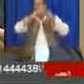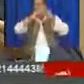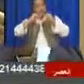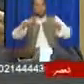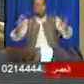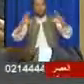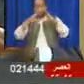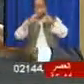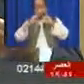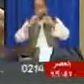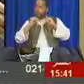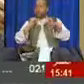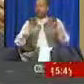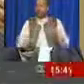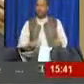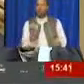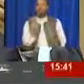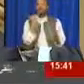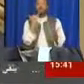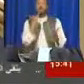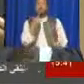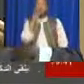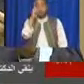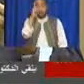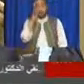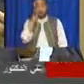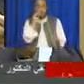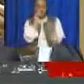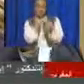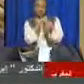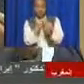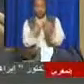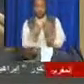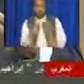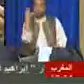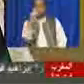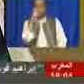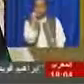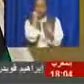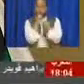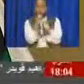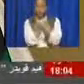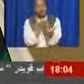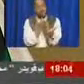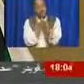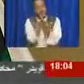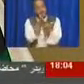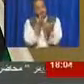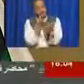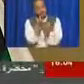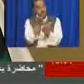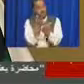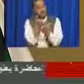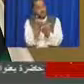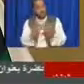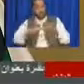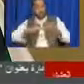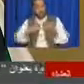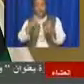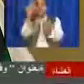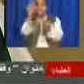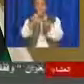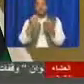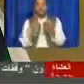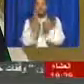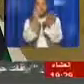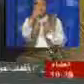كلها تنتهي وتنقضي ولا يبقى الا ما يتحص عليه المؤمن من عمل صالح يعني يكون دخرا له